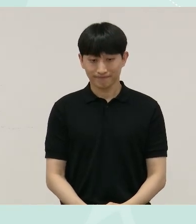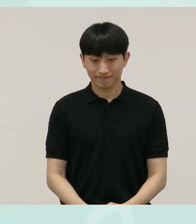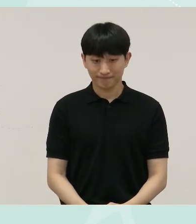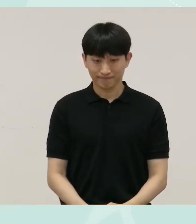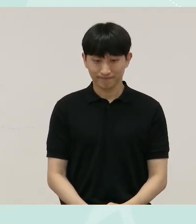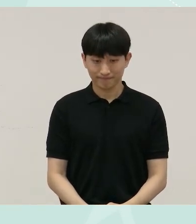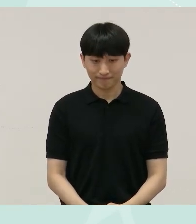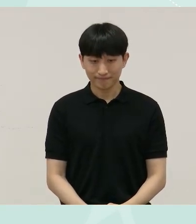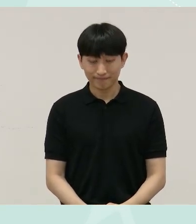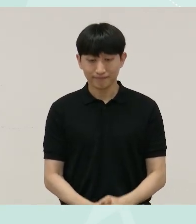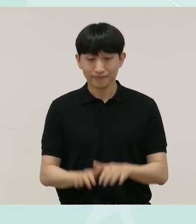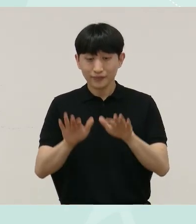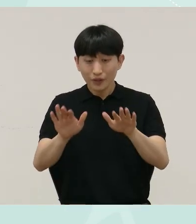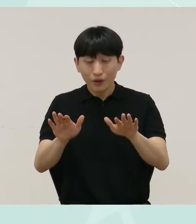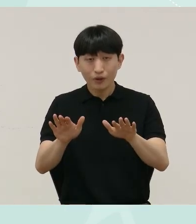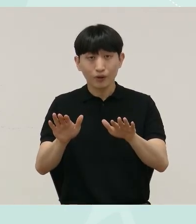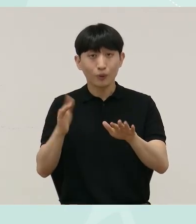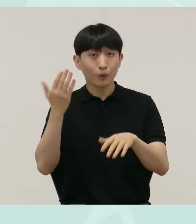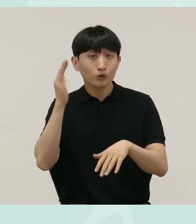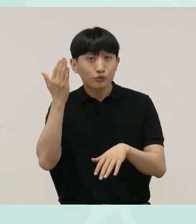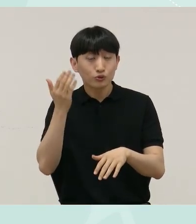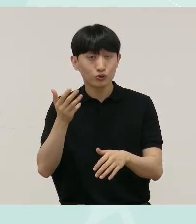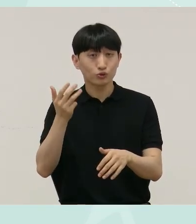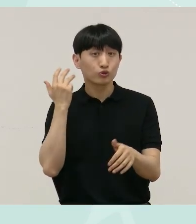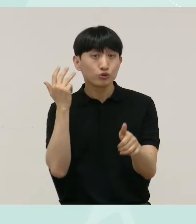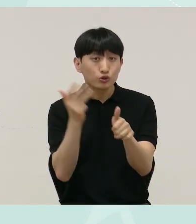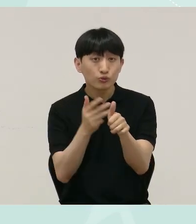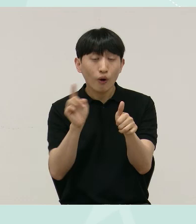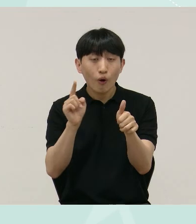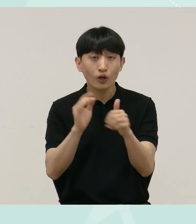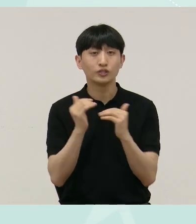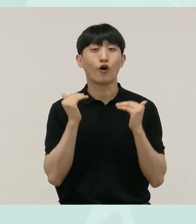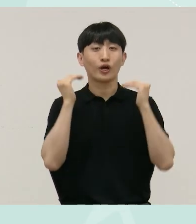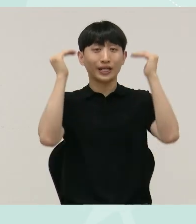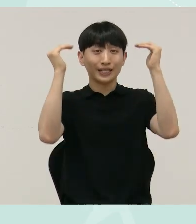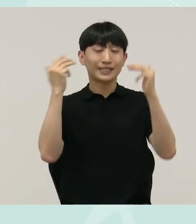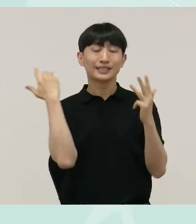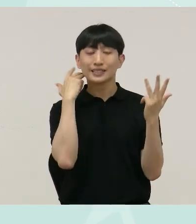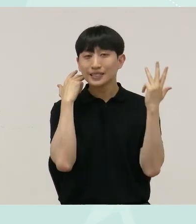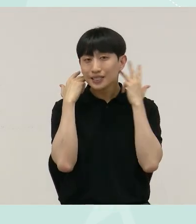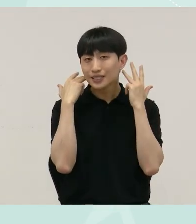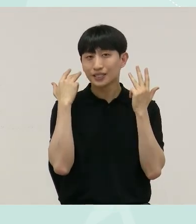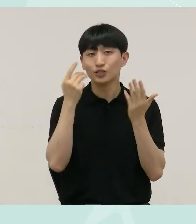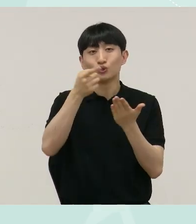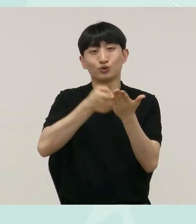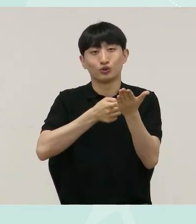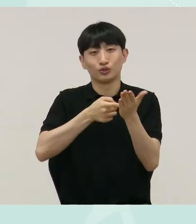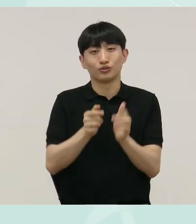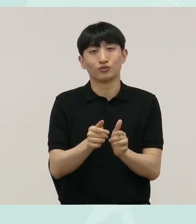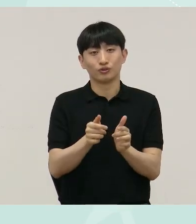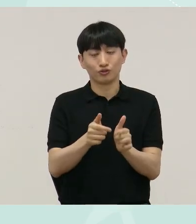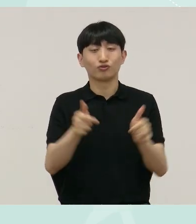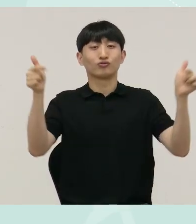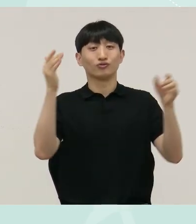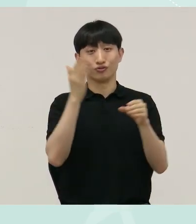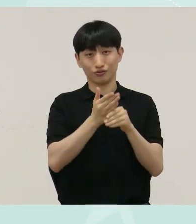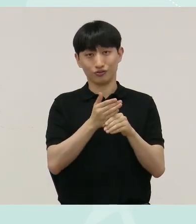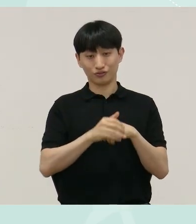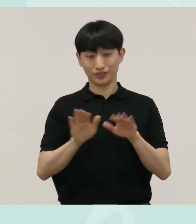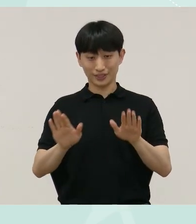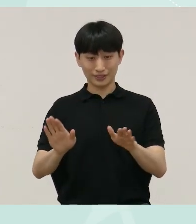그런 수술 경향은 성인에서의 양의 수술의 증가 경향입니다. 아래 보이는 슬라이드가 분당 서울병원의